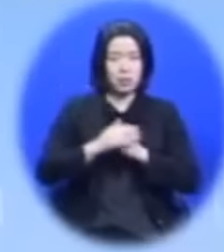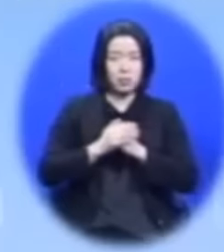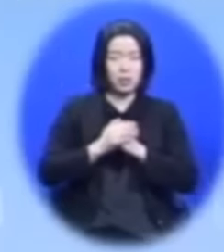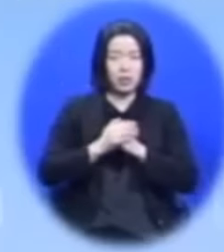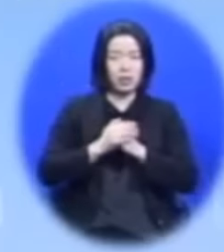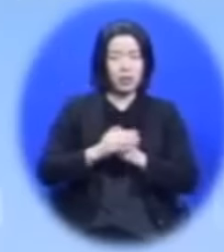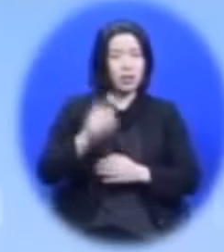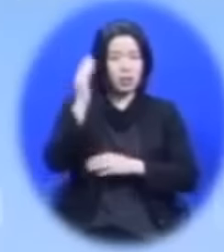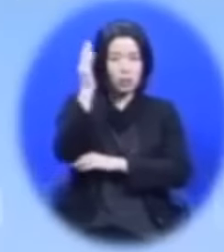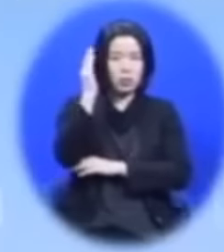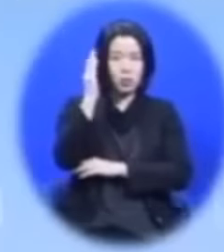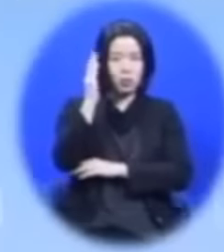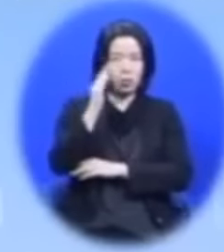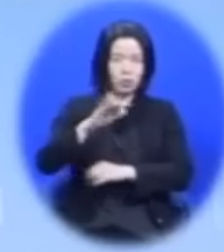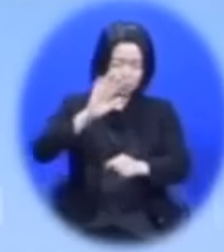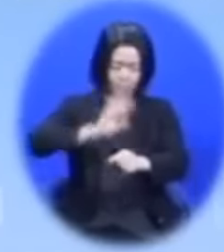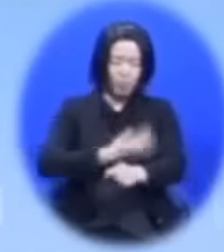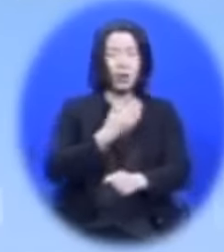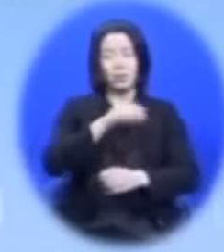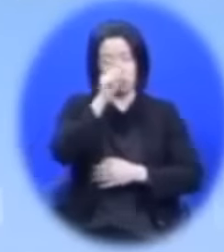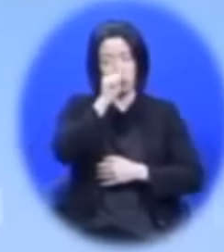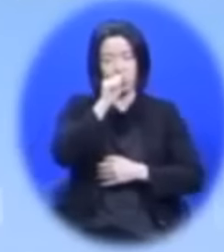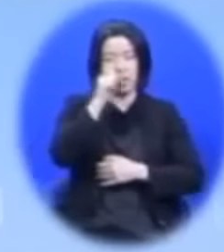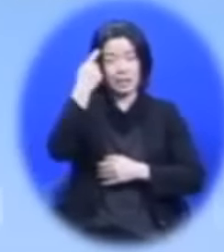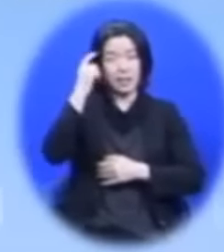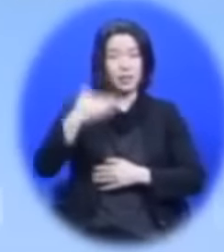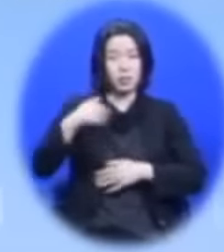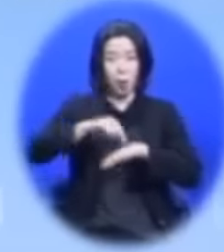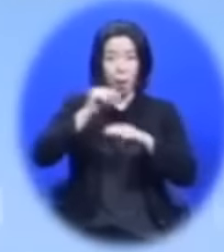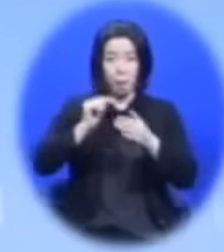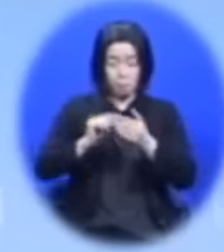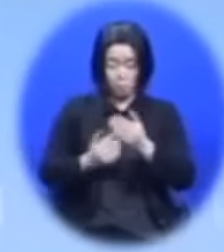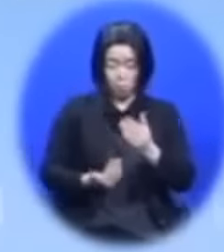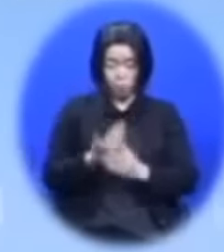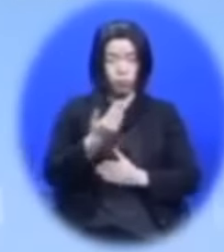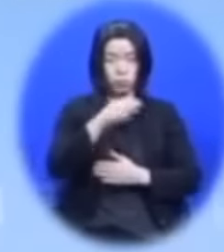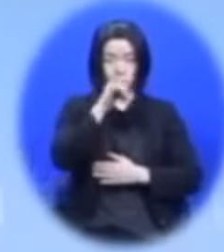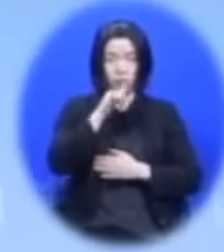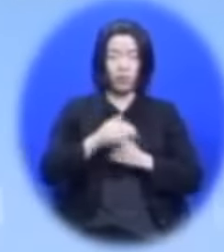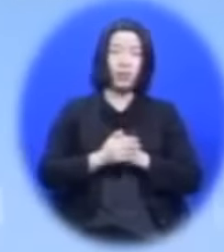죽을 쓰면 좋겠다. 이런 생각이 제 마음속에서 일어나는 거예요.